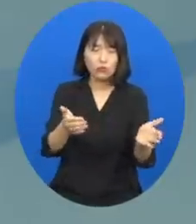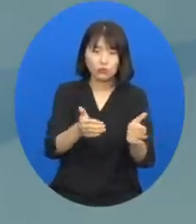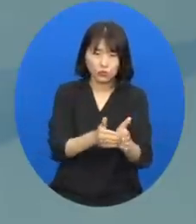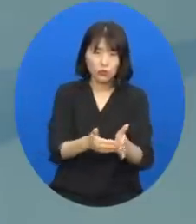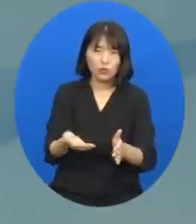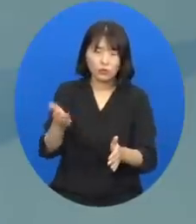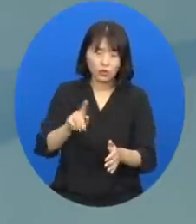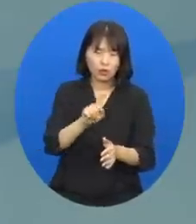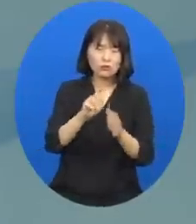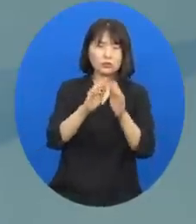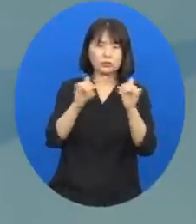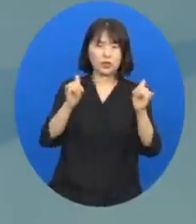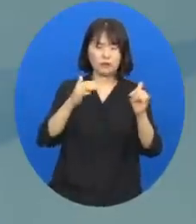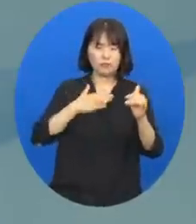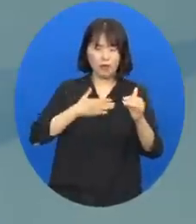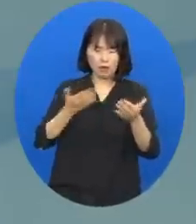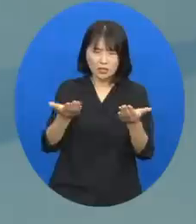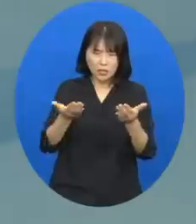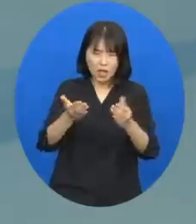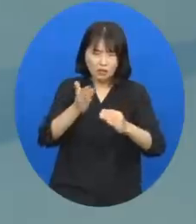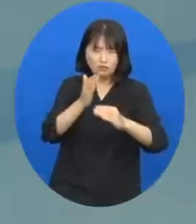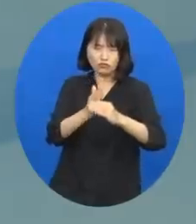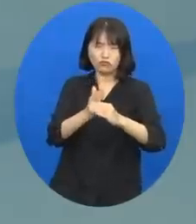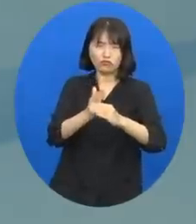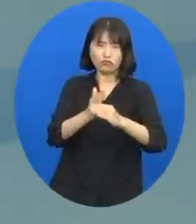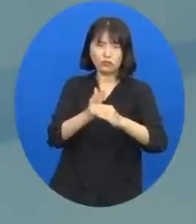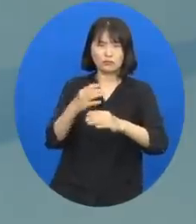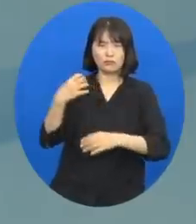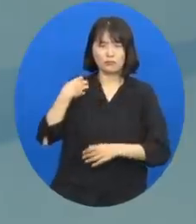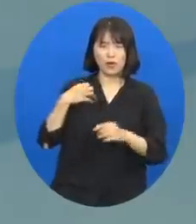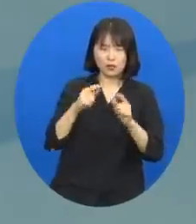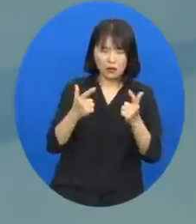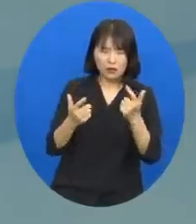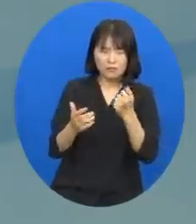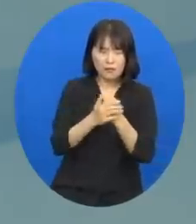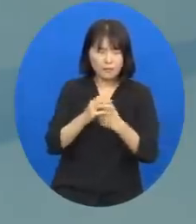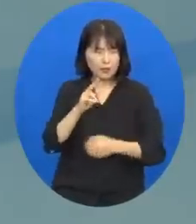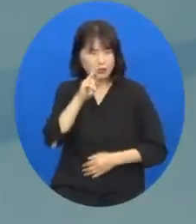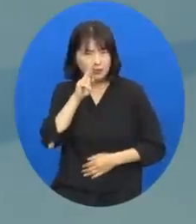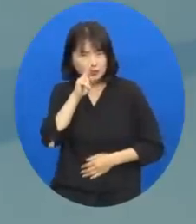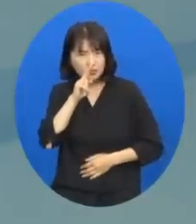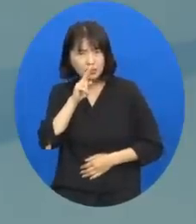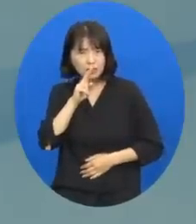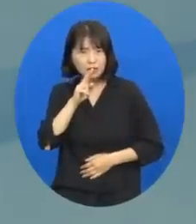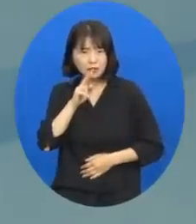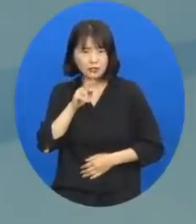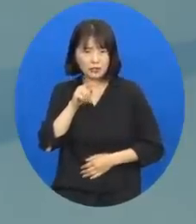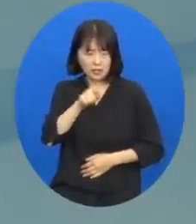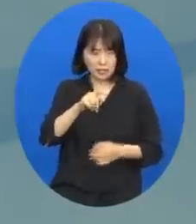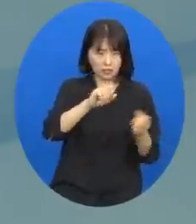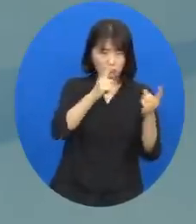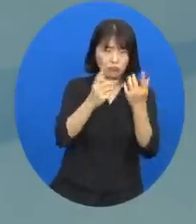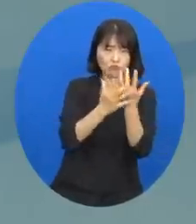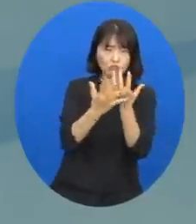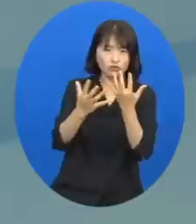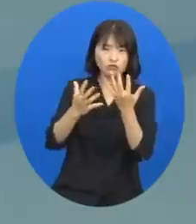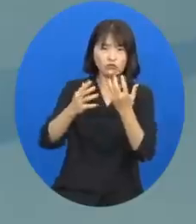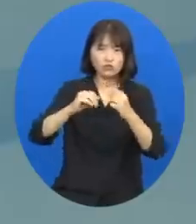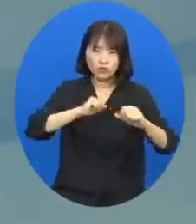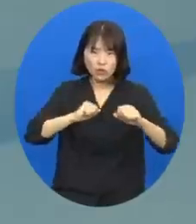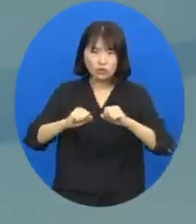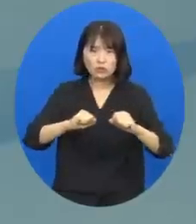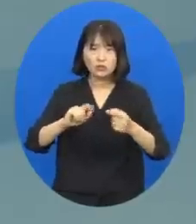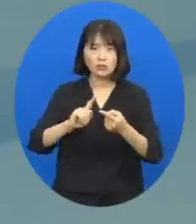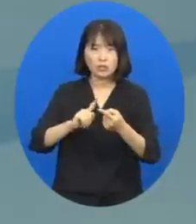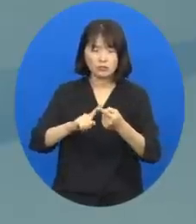있지 못하다 는 이유만으로 시 기회를 갖게 됩니다 그러면서 부흥이 역사를 어떻게 해요